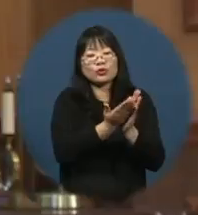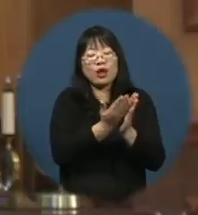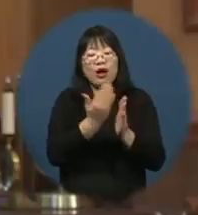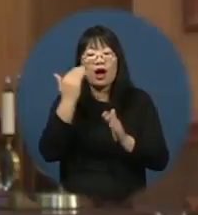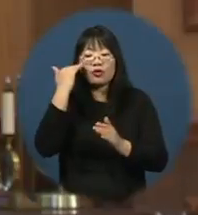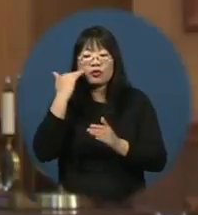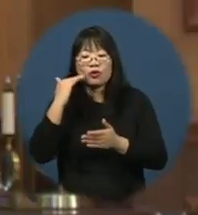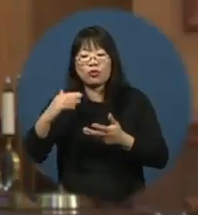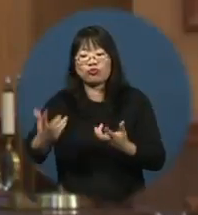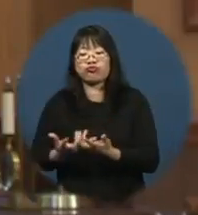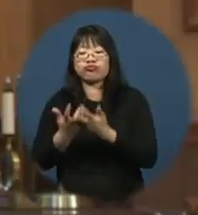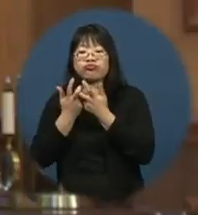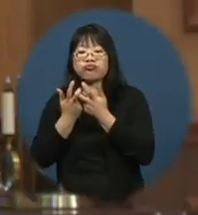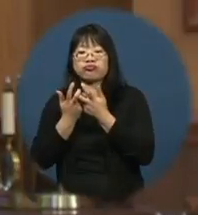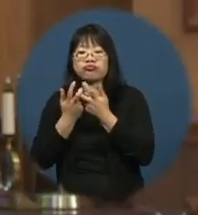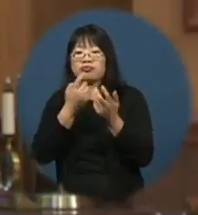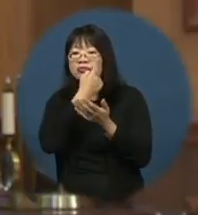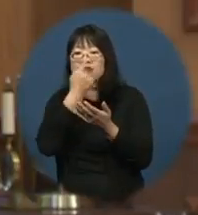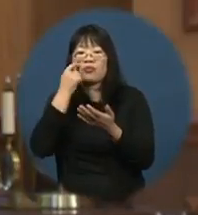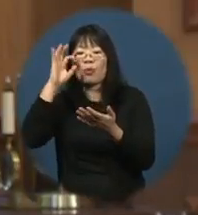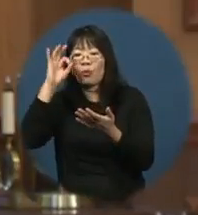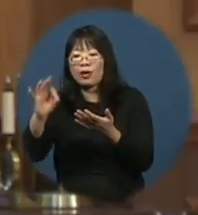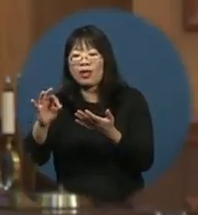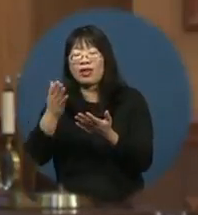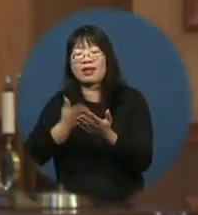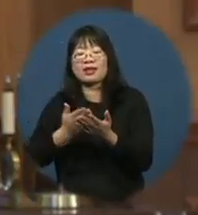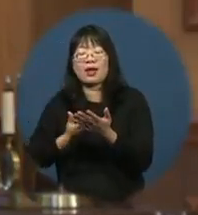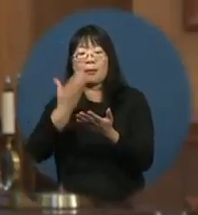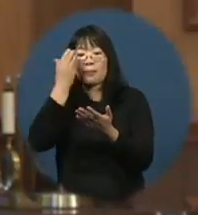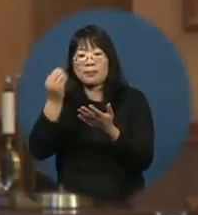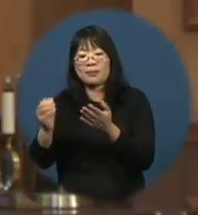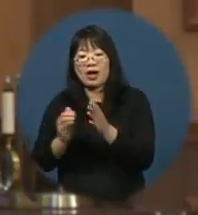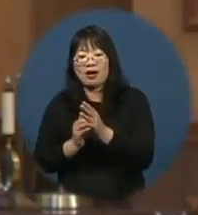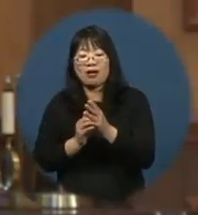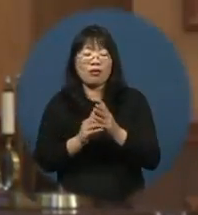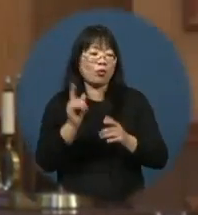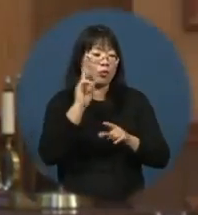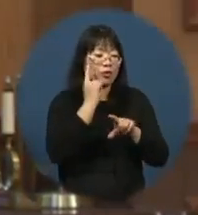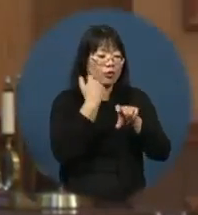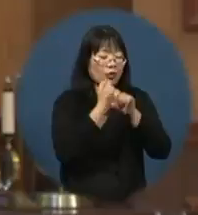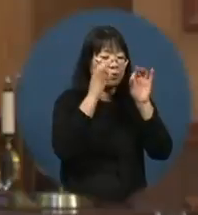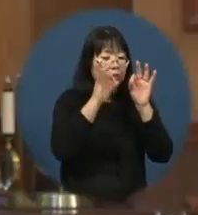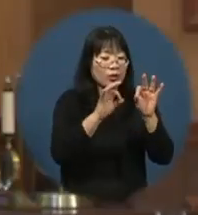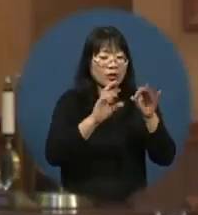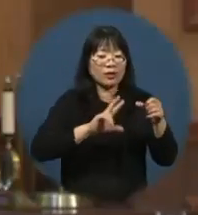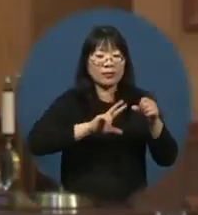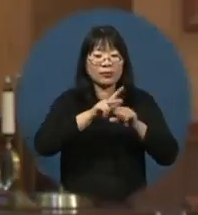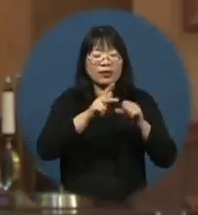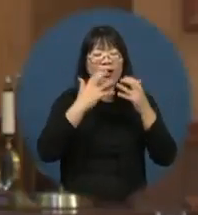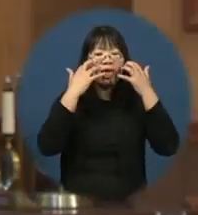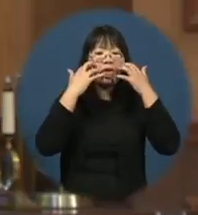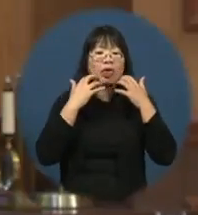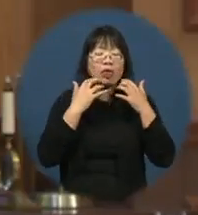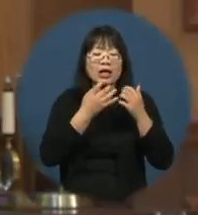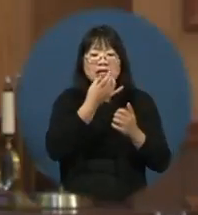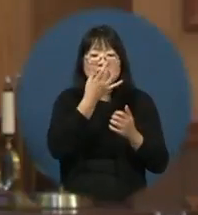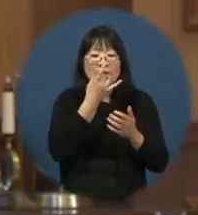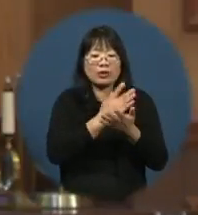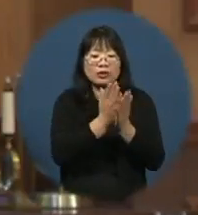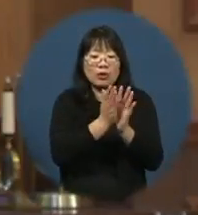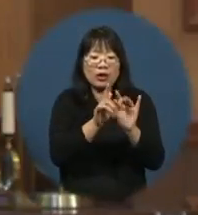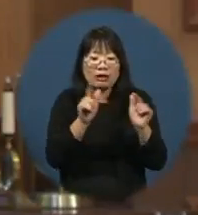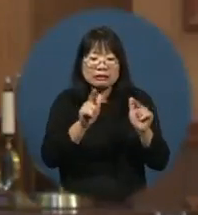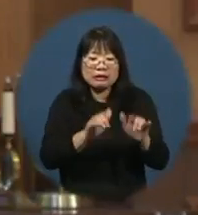네. 또 어떤 연구를 보니까 지구가 더워지면 곡식 작물이